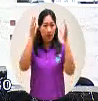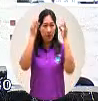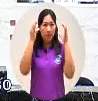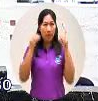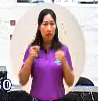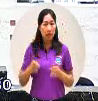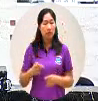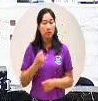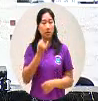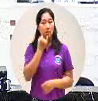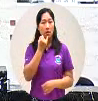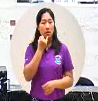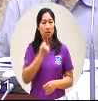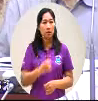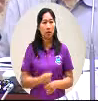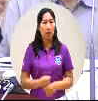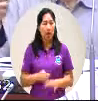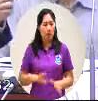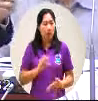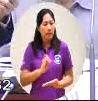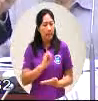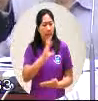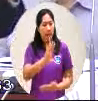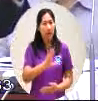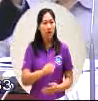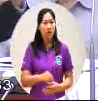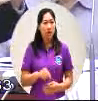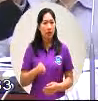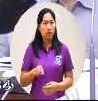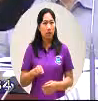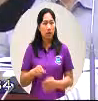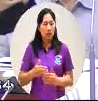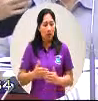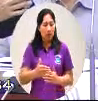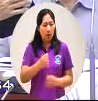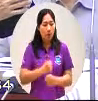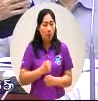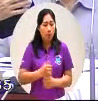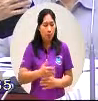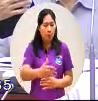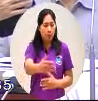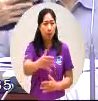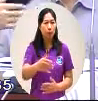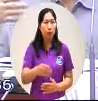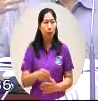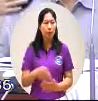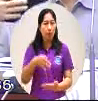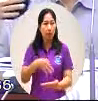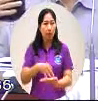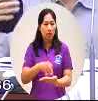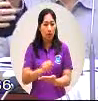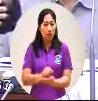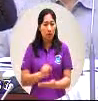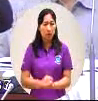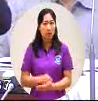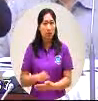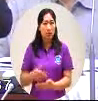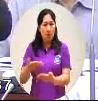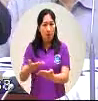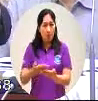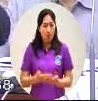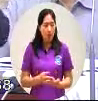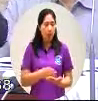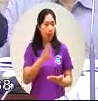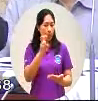员报告一点，即下家己一定报告一点，就是讲，阮的流程吼，照登记规则的流程的收件审查